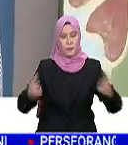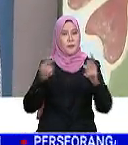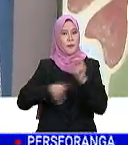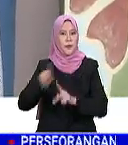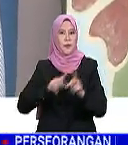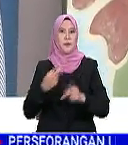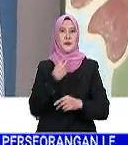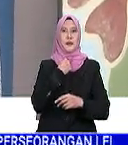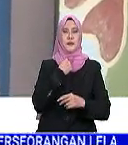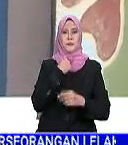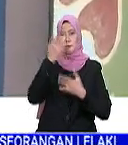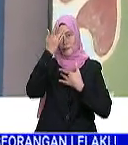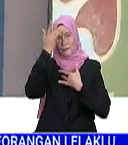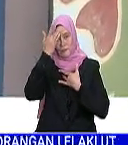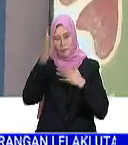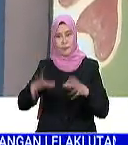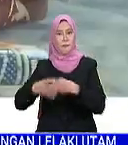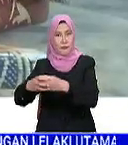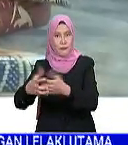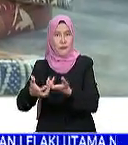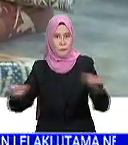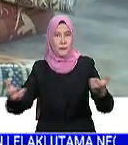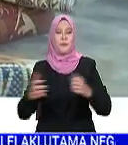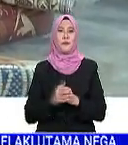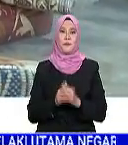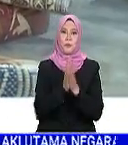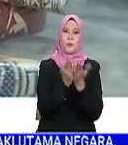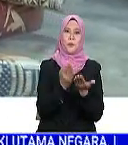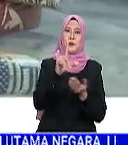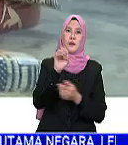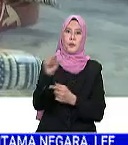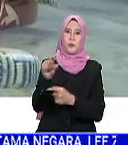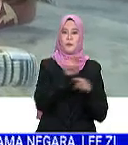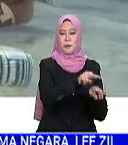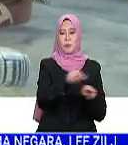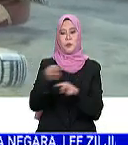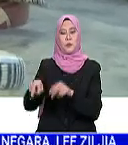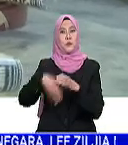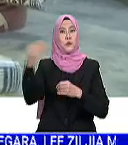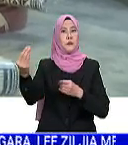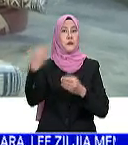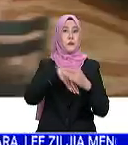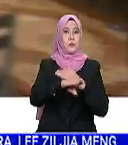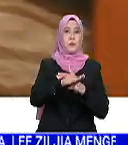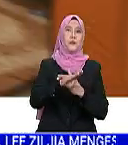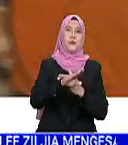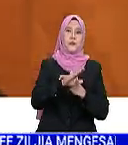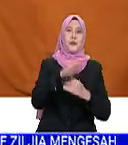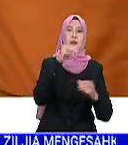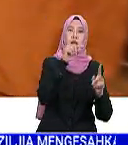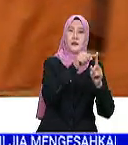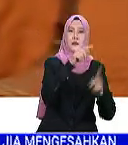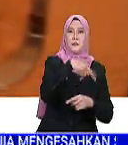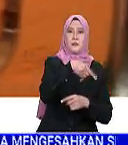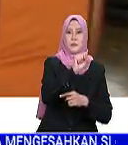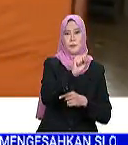terjejas yang bergejala. Buku log turut disediakan bagi memantau pergerakan keluar masuk penduduk ke PPS.